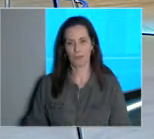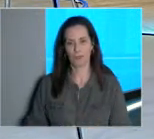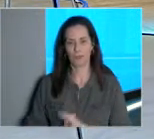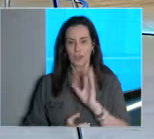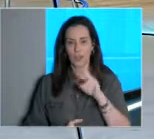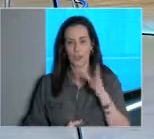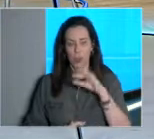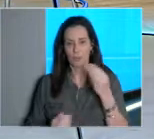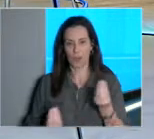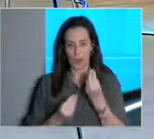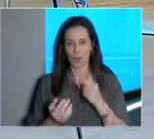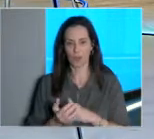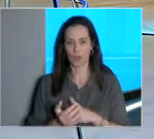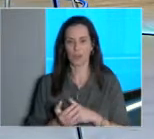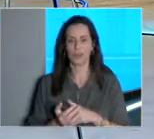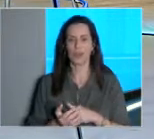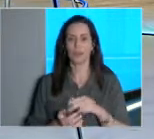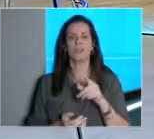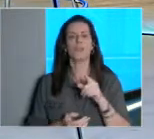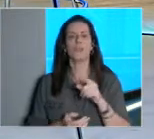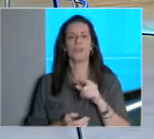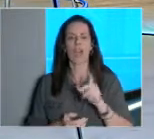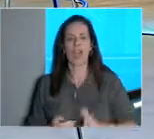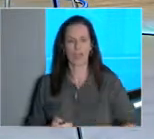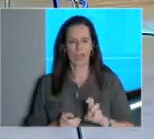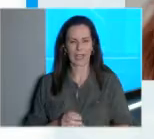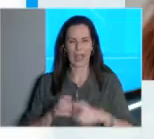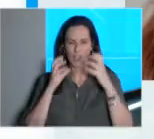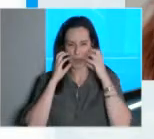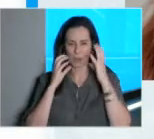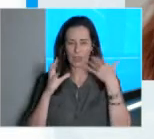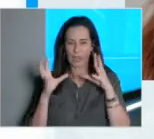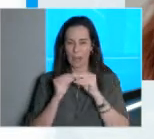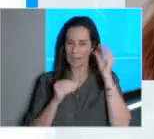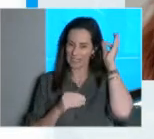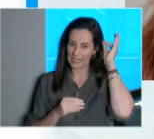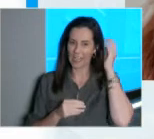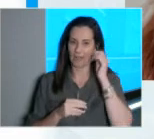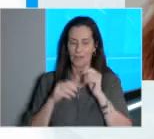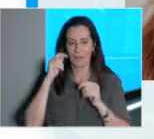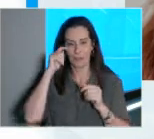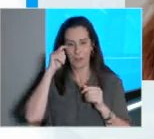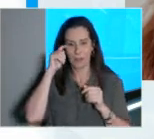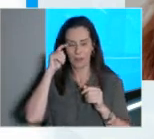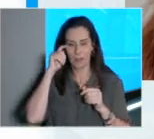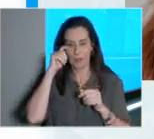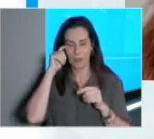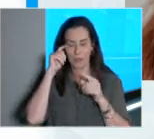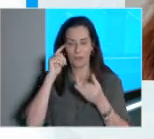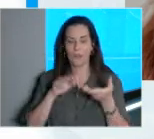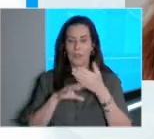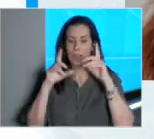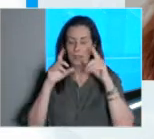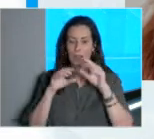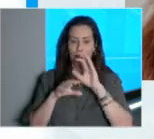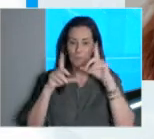ציוץ נוסף, כן. נכון, של נועה רוטמן שבילתה אתמול עם סתיו שפיר בתוכנית של רינה מצליח, והיא מעלה